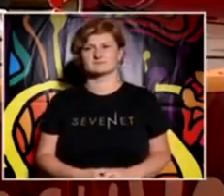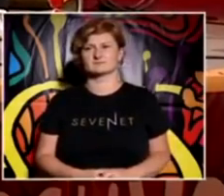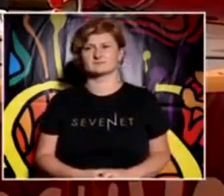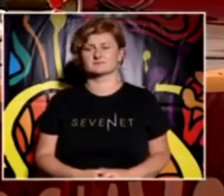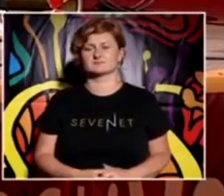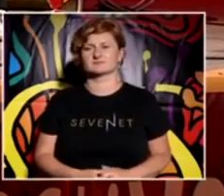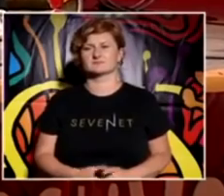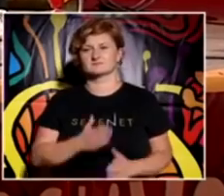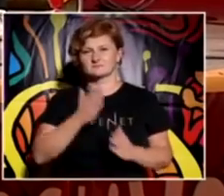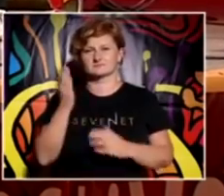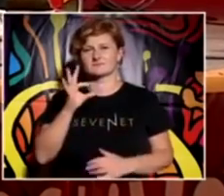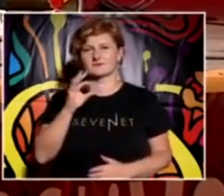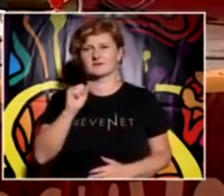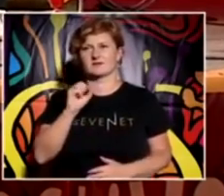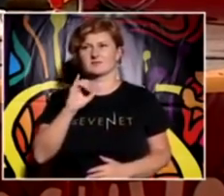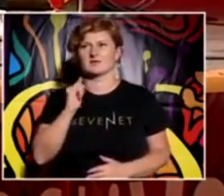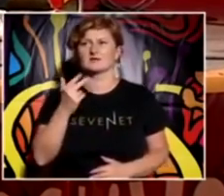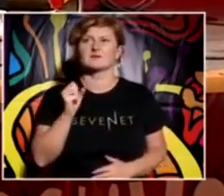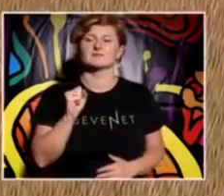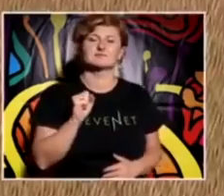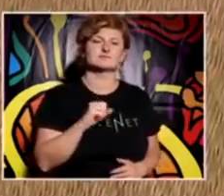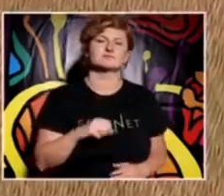Sabina, widzę, że chcesz. Bardzo proszę.